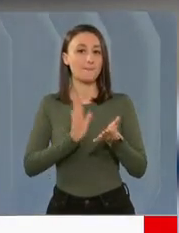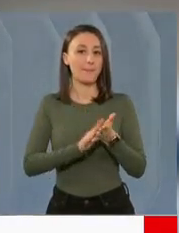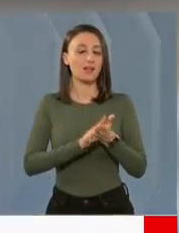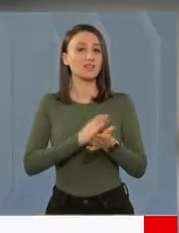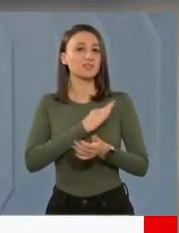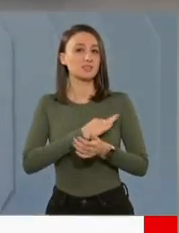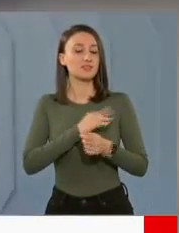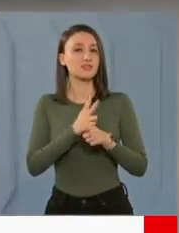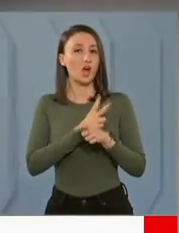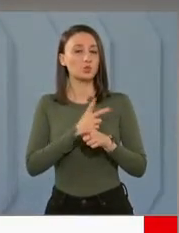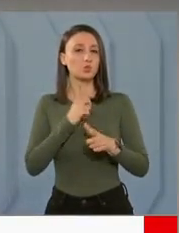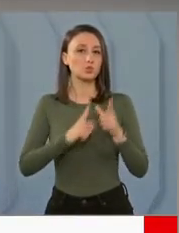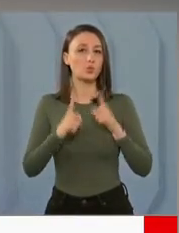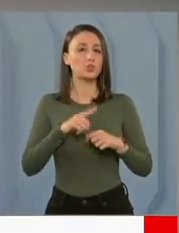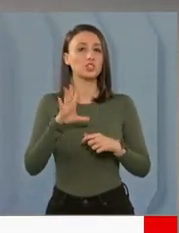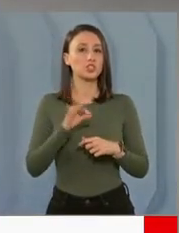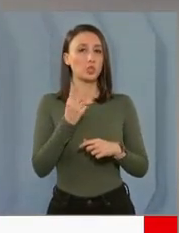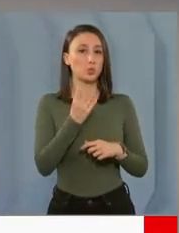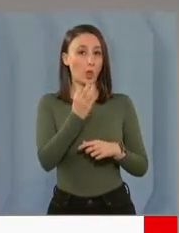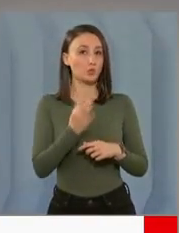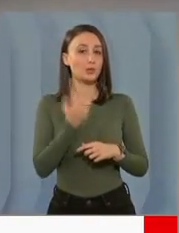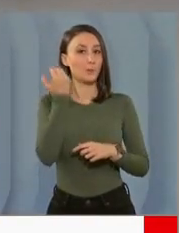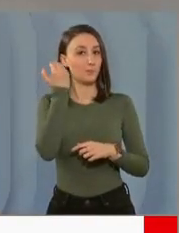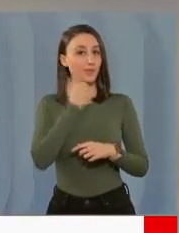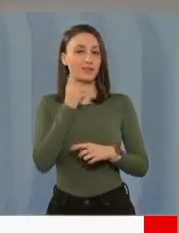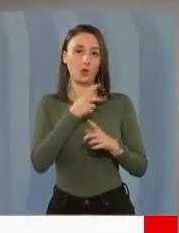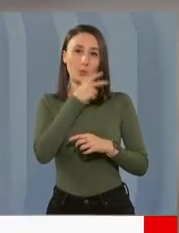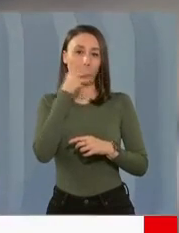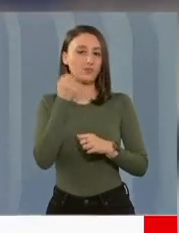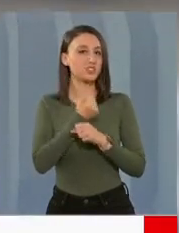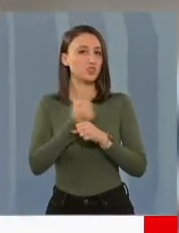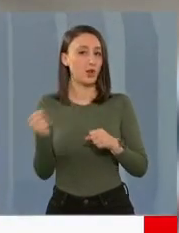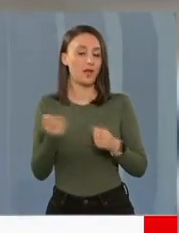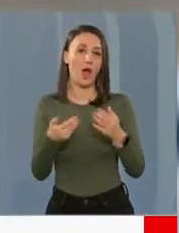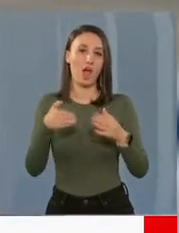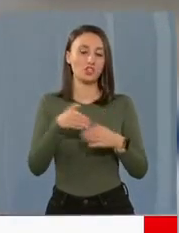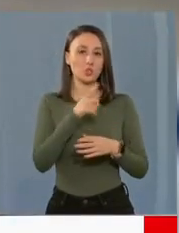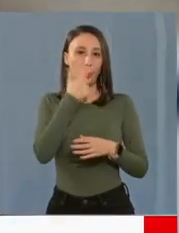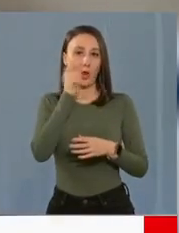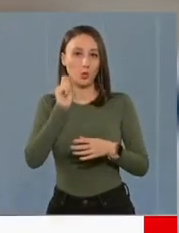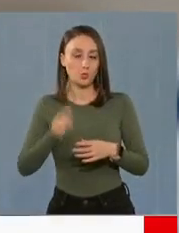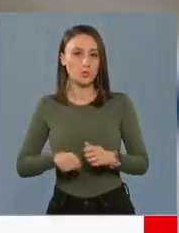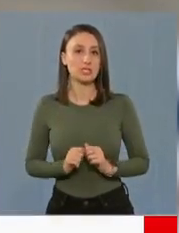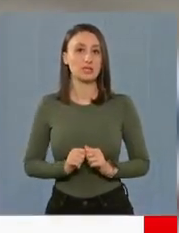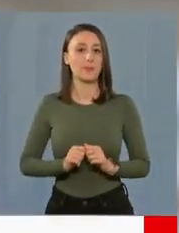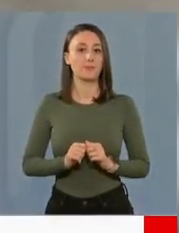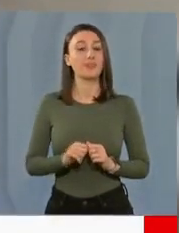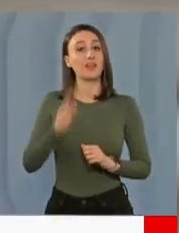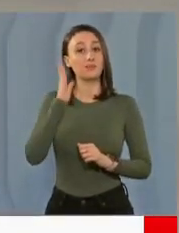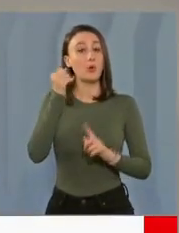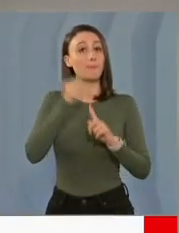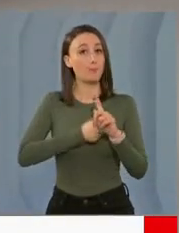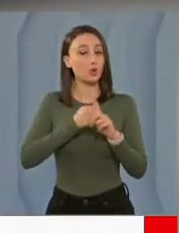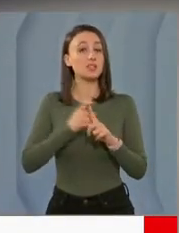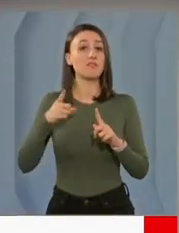va suporta 51% din pierderi dacă nu va avea profit niciodată. Angajații spun că nu vor ceda, ba mai mult decât atât, că viitoarele